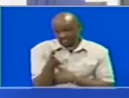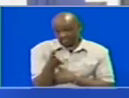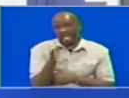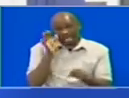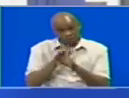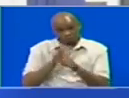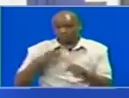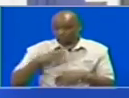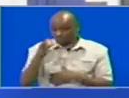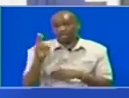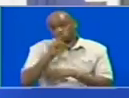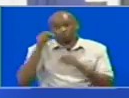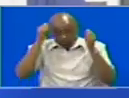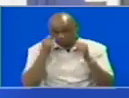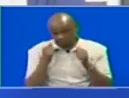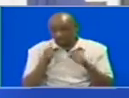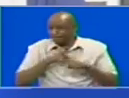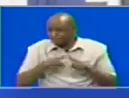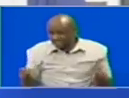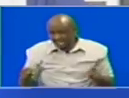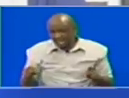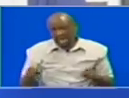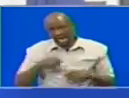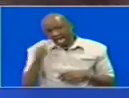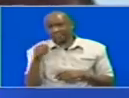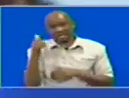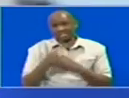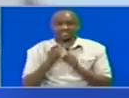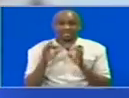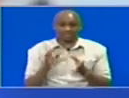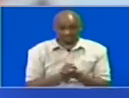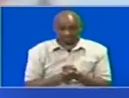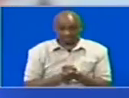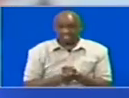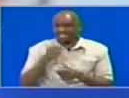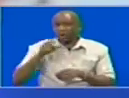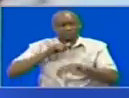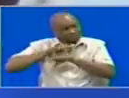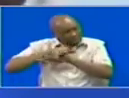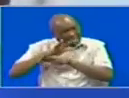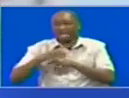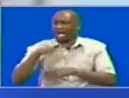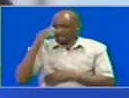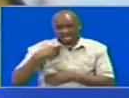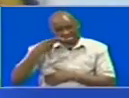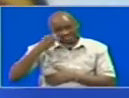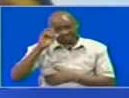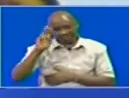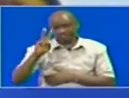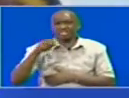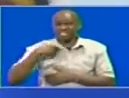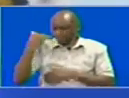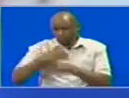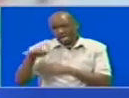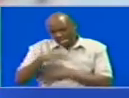of people wanatumia condoms. Lakini in Uganda, they don't care. Visa vya maambukizi viko juu kwa sababu tuko katika area ya